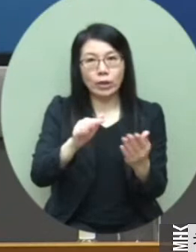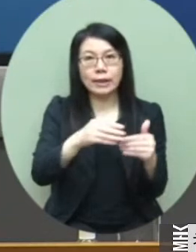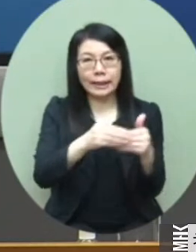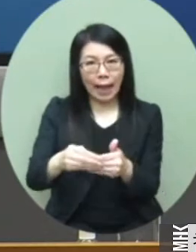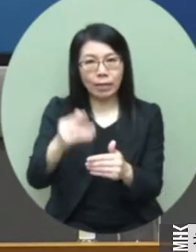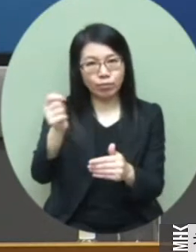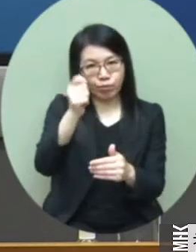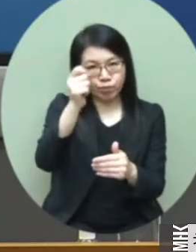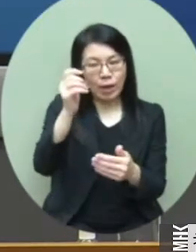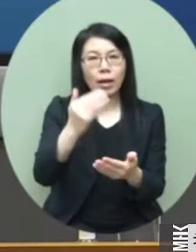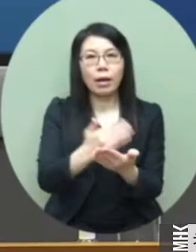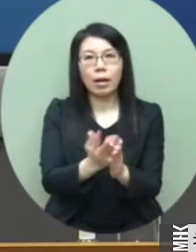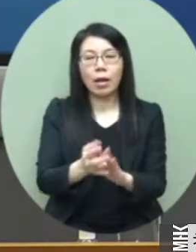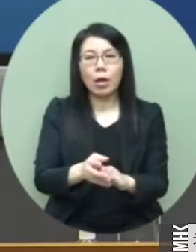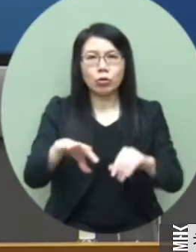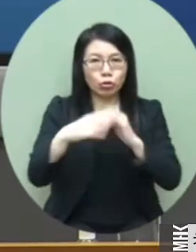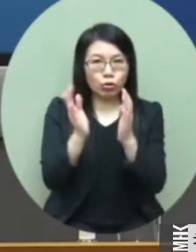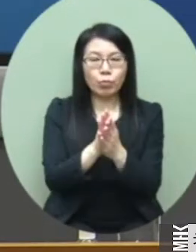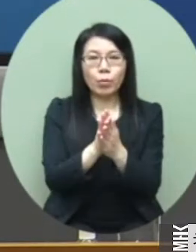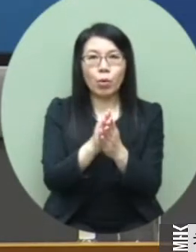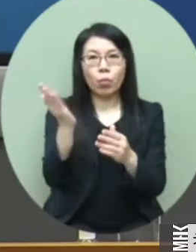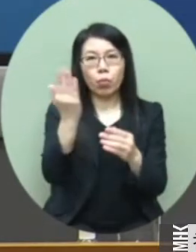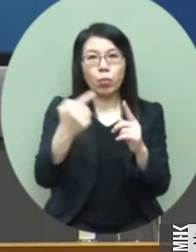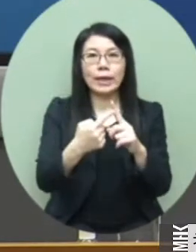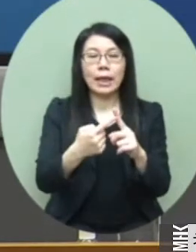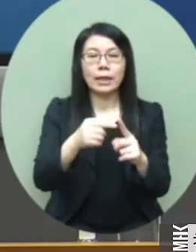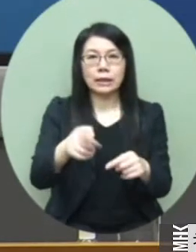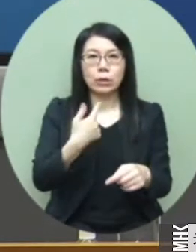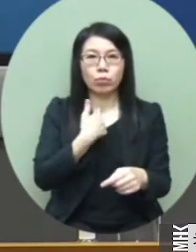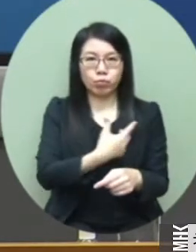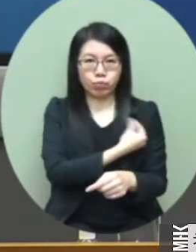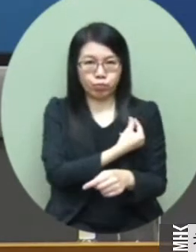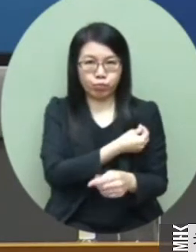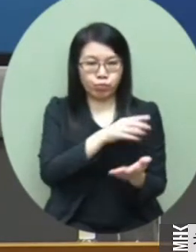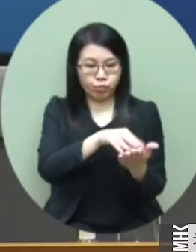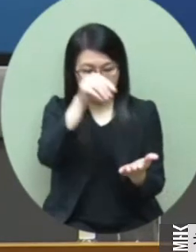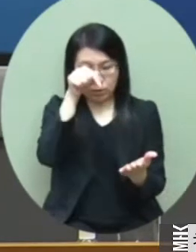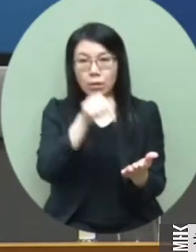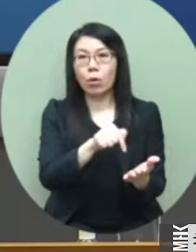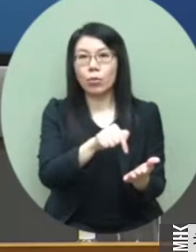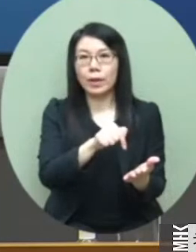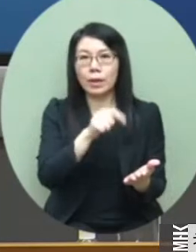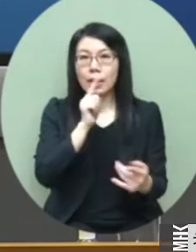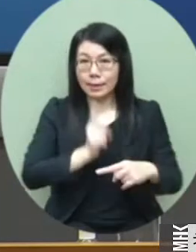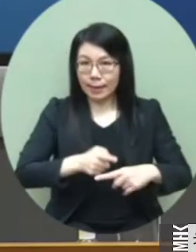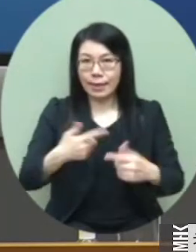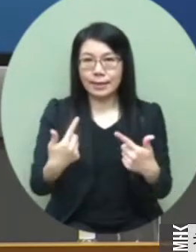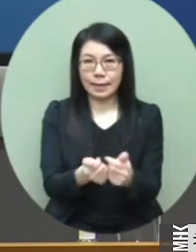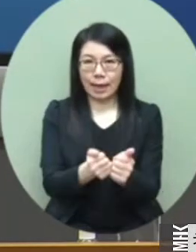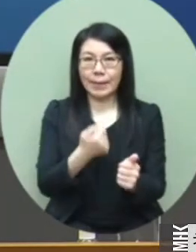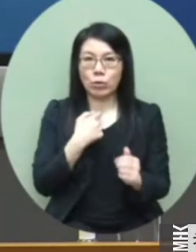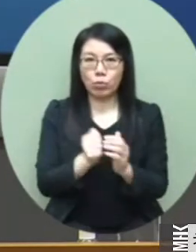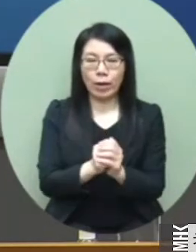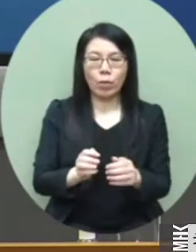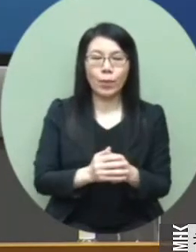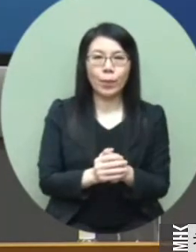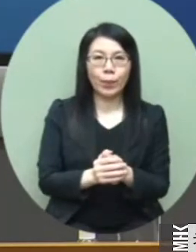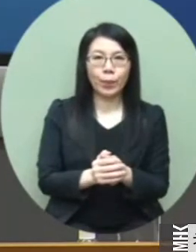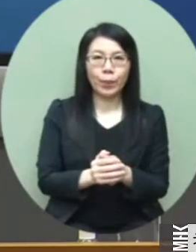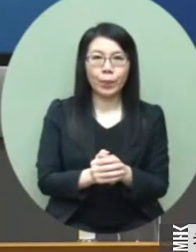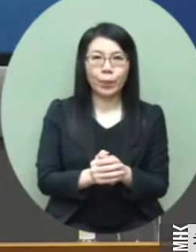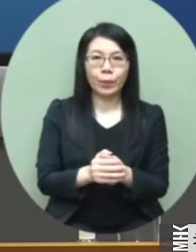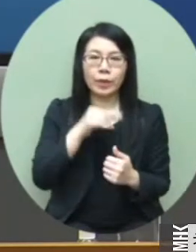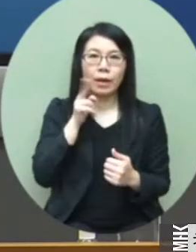二就係所有嘅遊客咧都要滿足疫苗通行證下當時適用嘅要求。咁如果